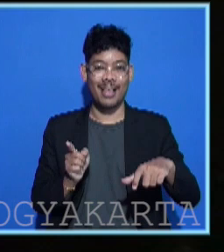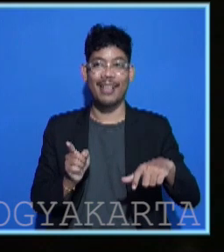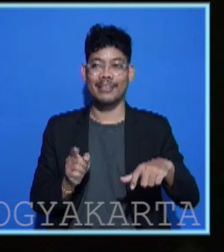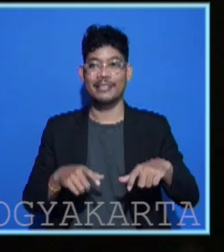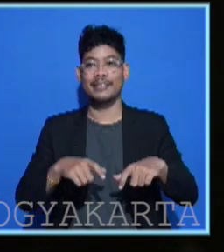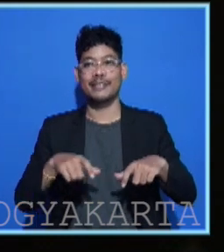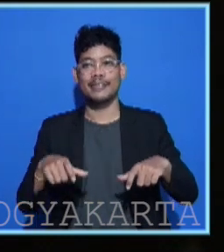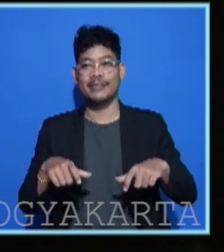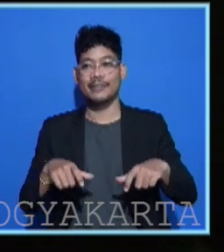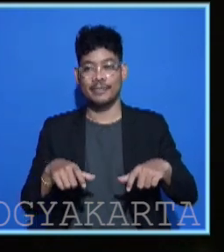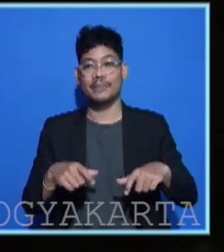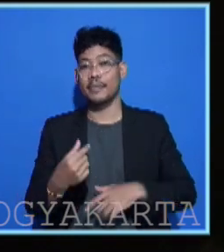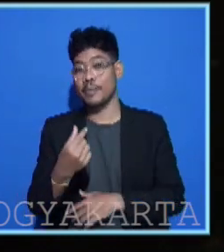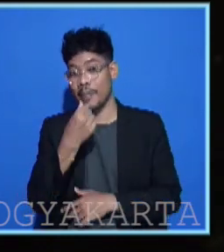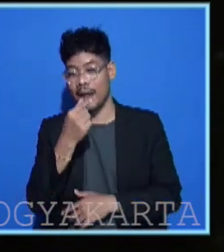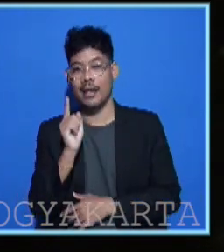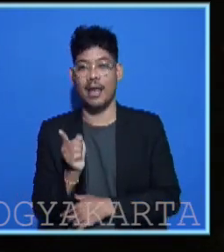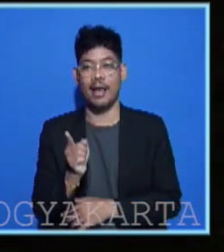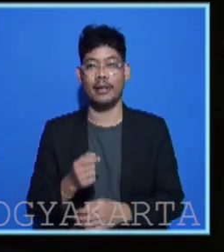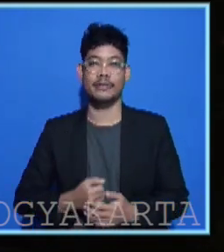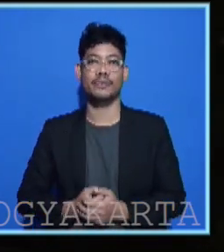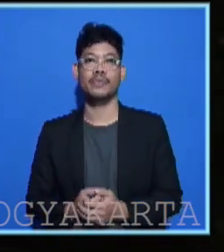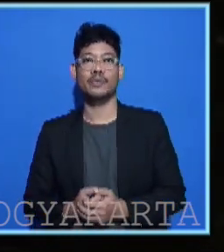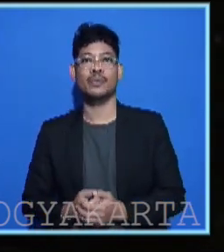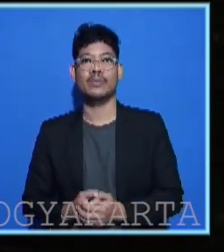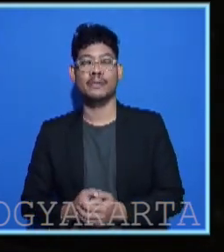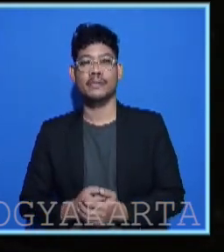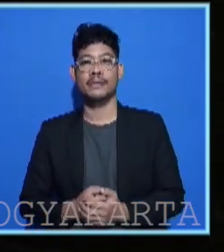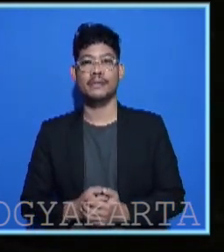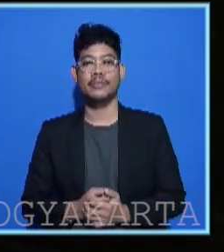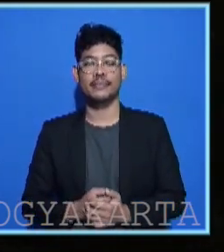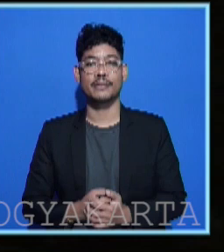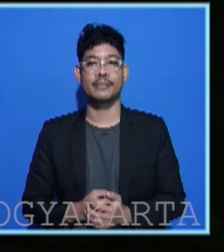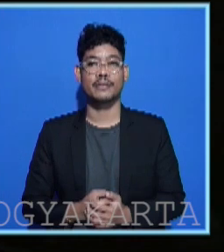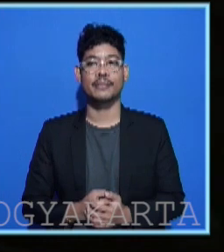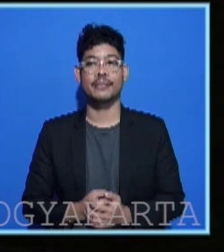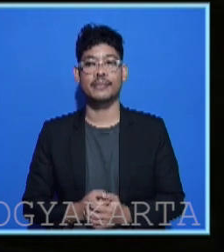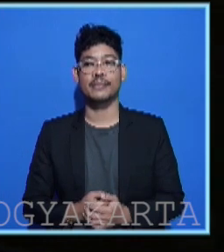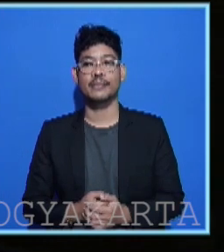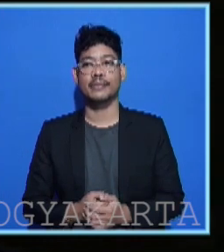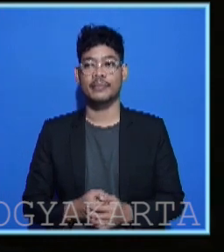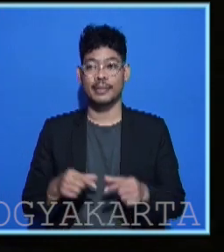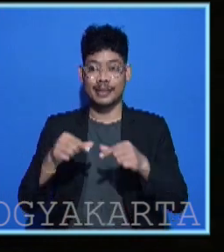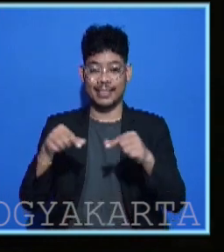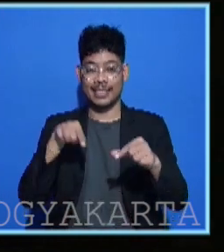lolipop di wonten surat permen coklat Pralin ikan coklat wonten Tengah